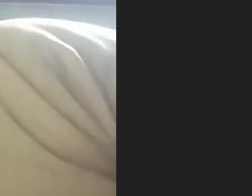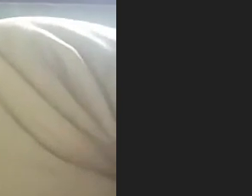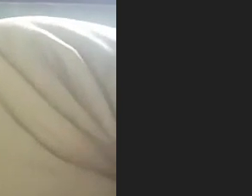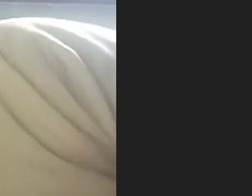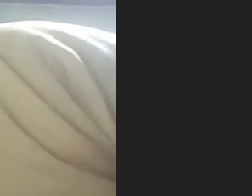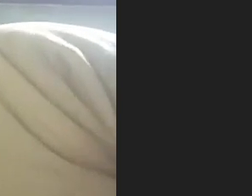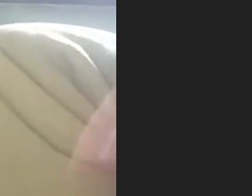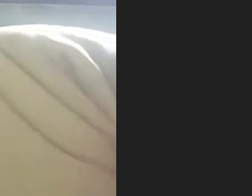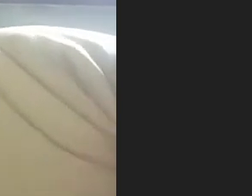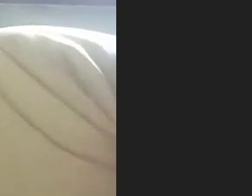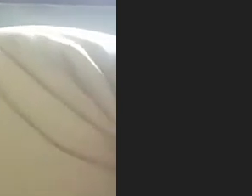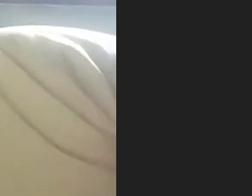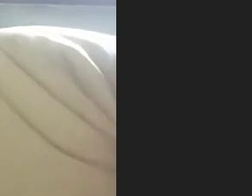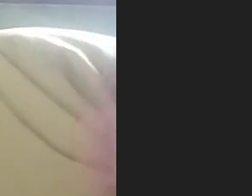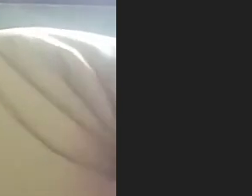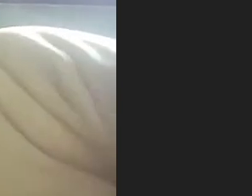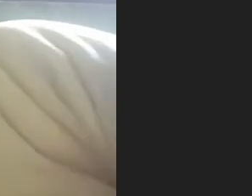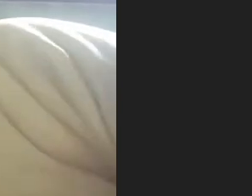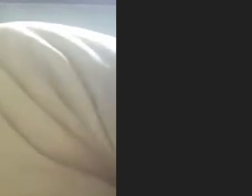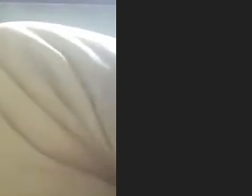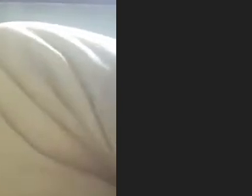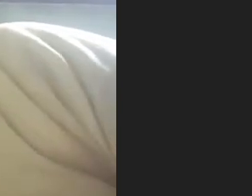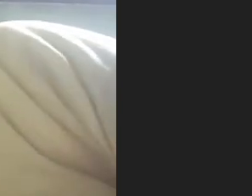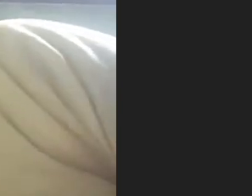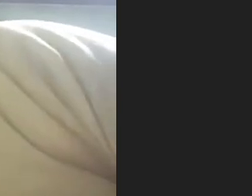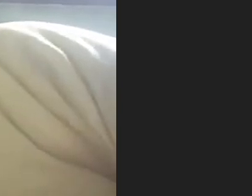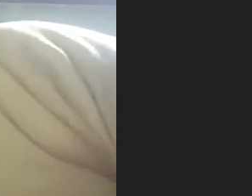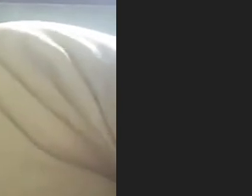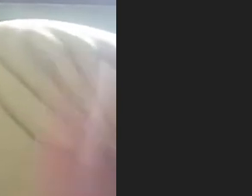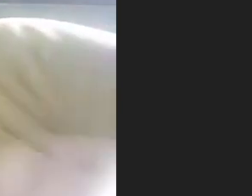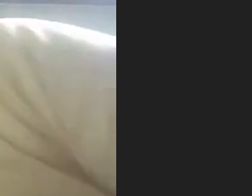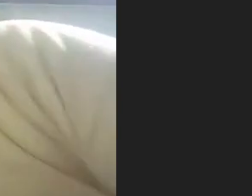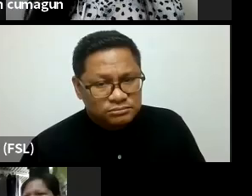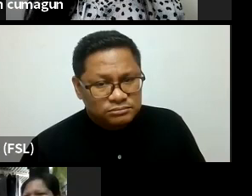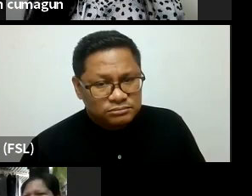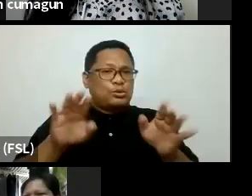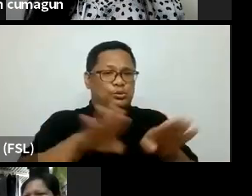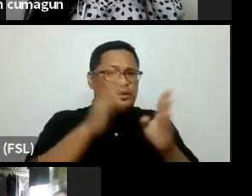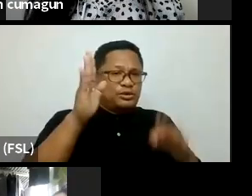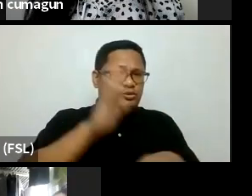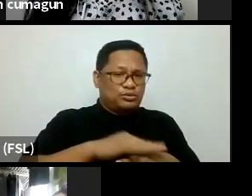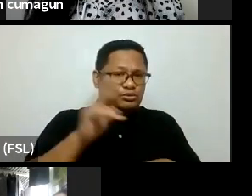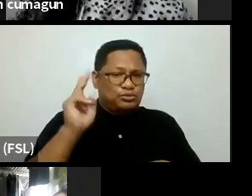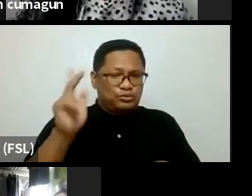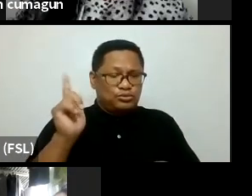Nag-open ulit ng 2000, year 2000. Tapos yun, hanggang